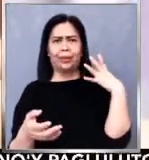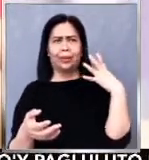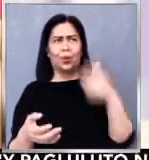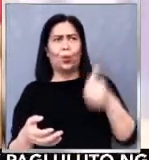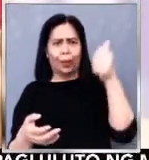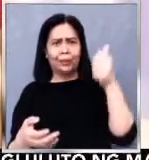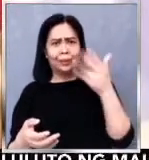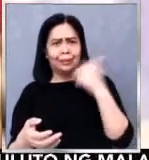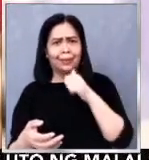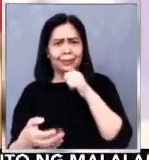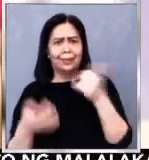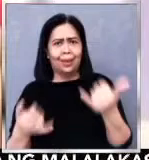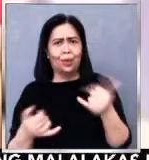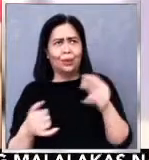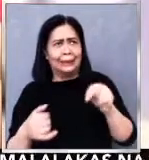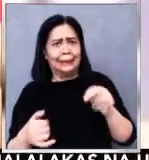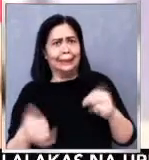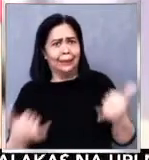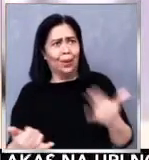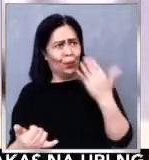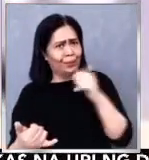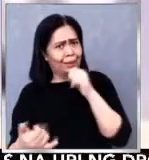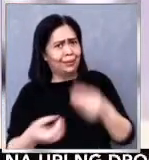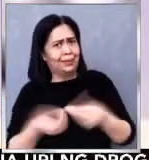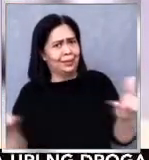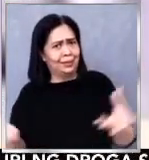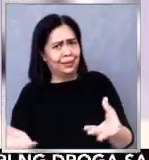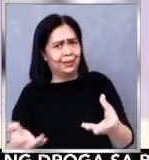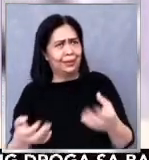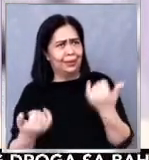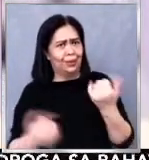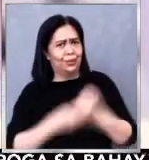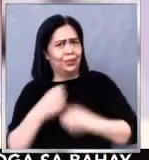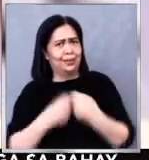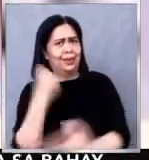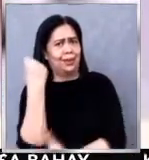ngayon yung kailangan ng tao kasi ngayon naghihirap, ngayon na ipamigay?